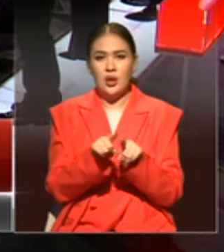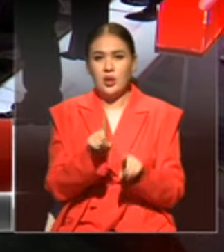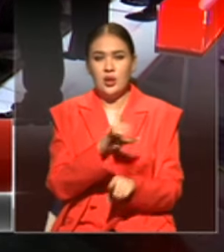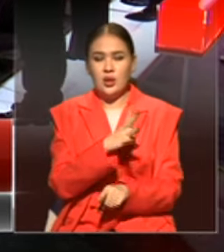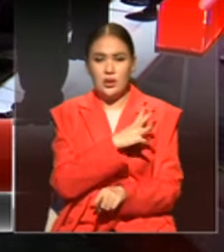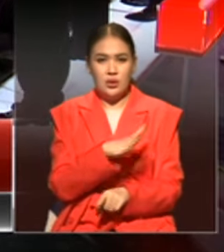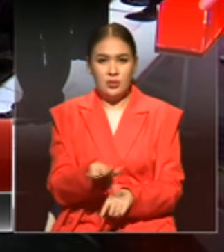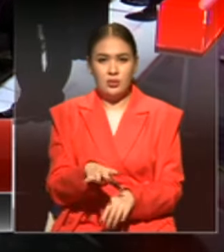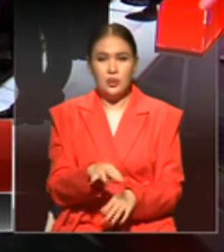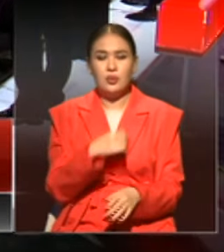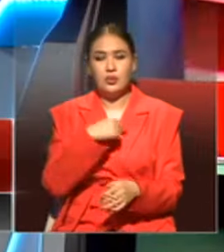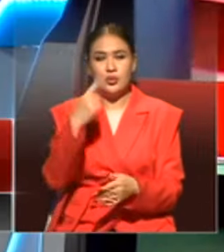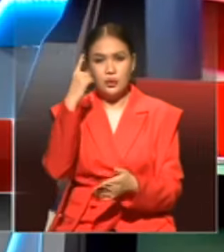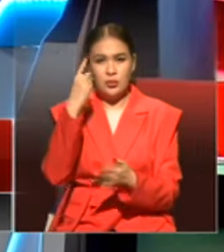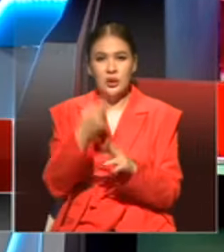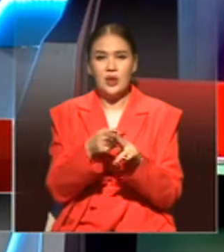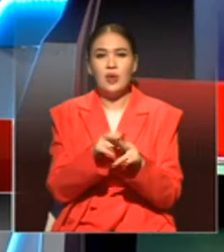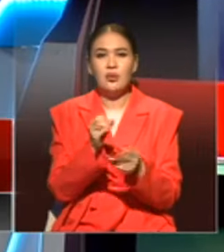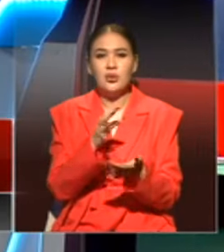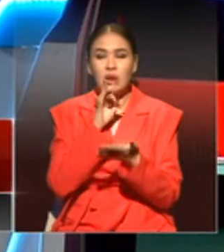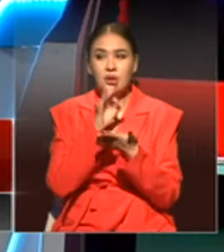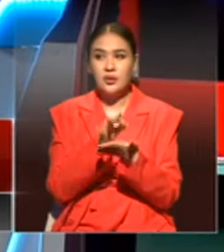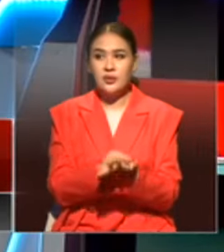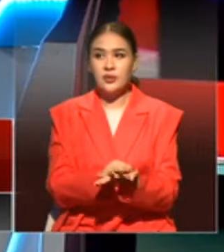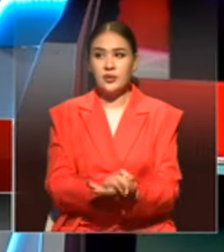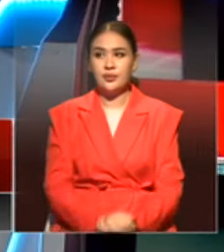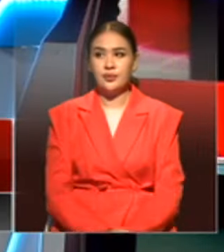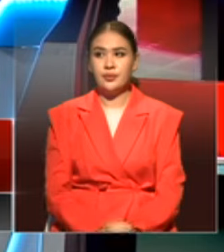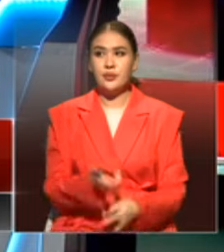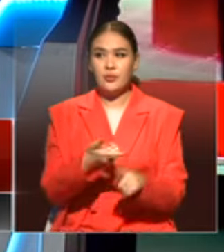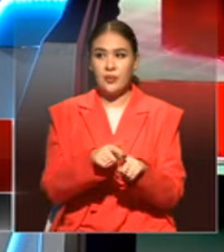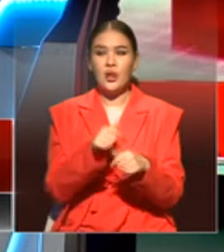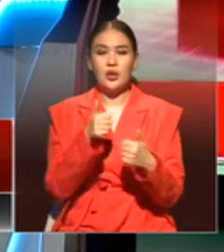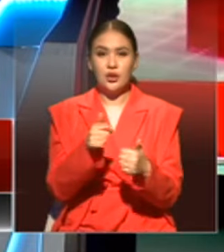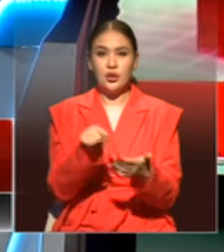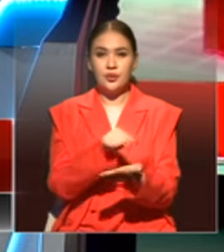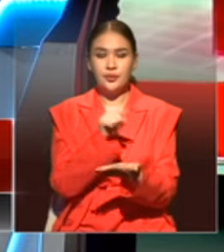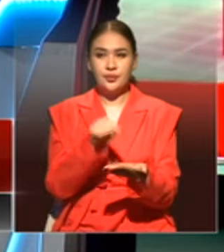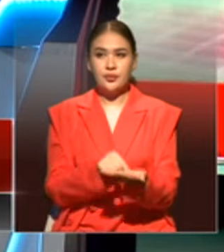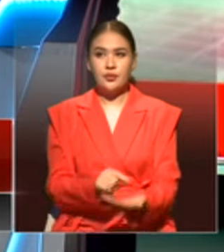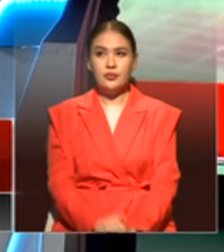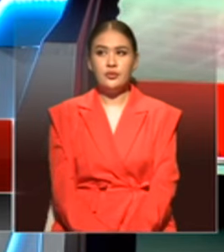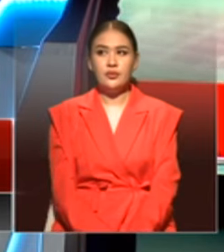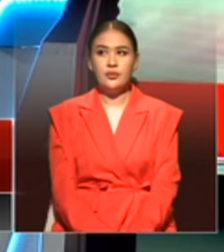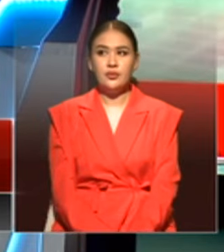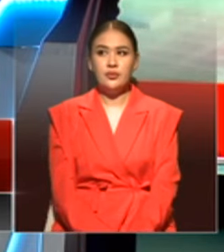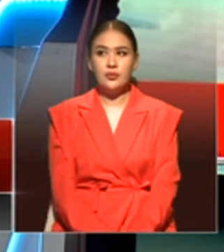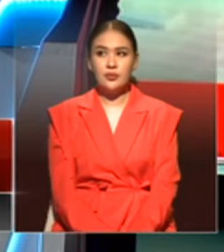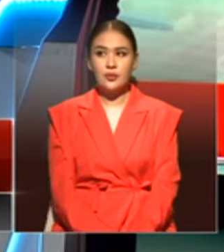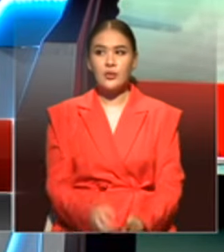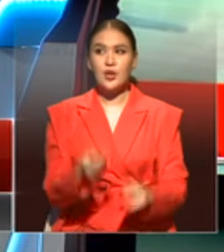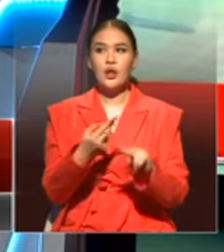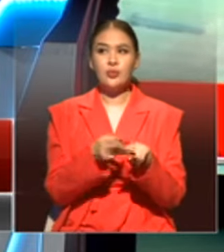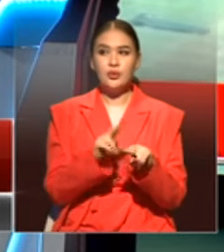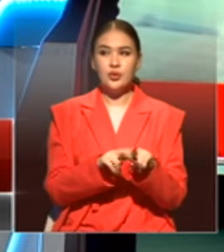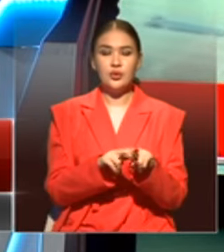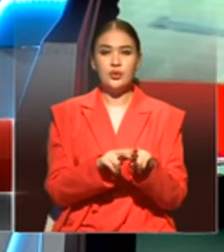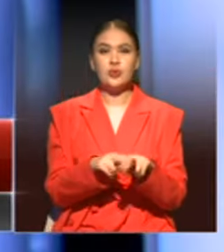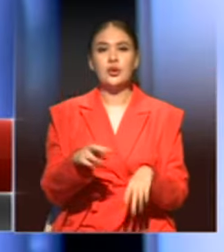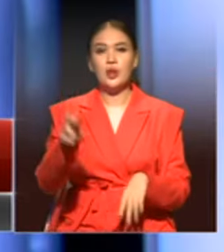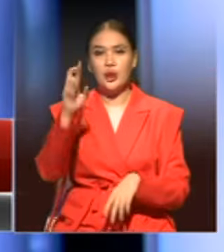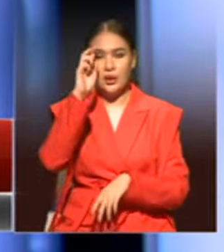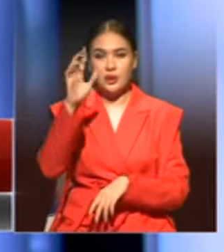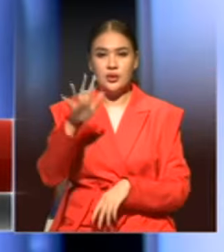өзім жауап іздегенім ғой. Жақсы сұрақ өте. Ердай мырза. Бұл енді біздің